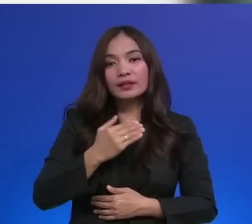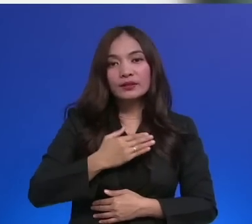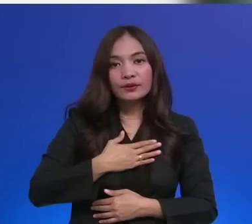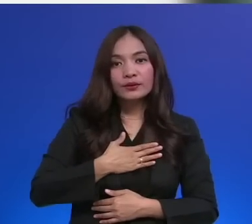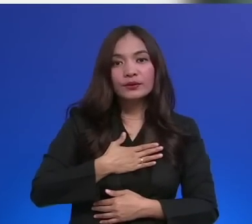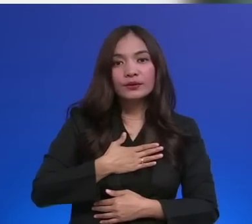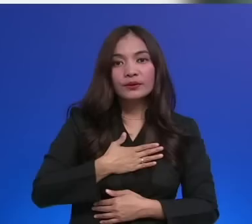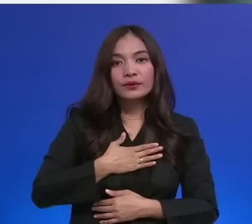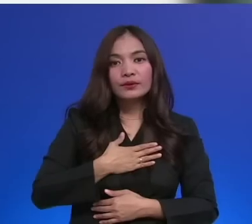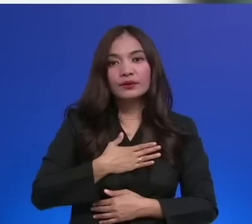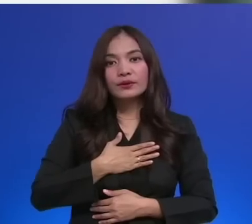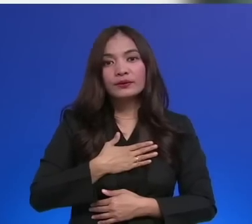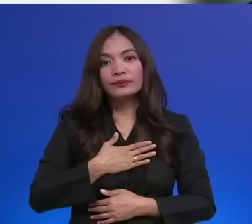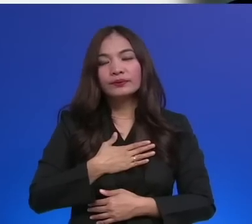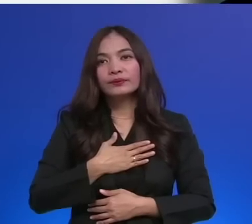kehidupanku.